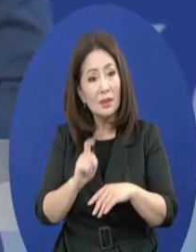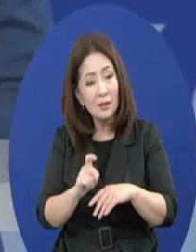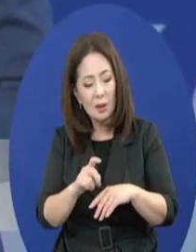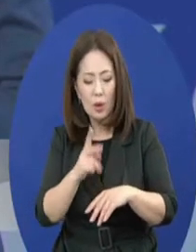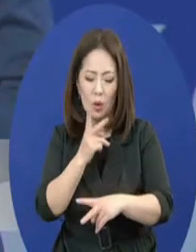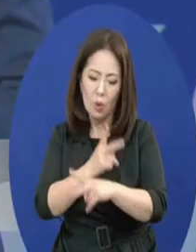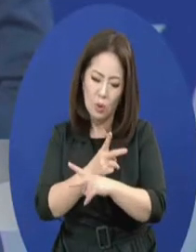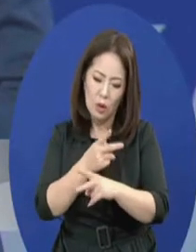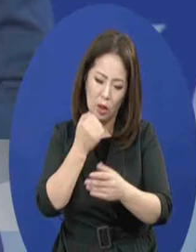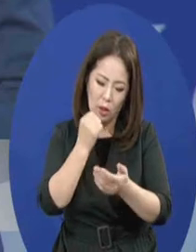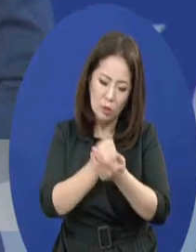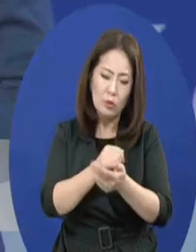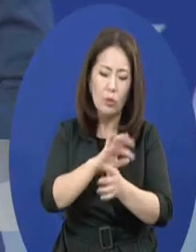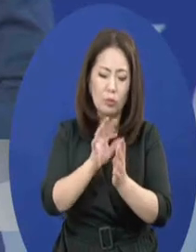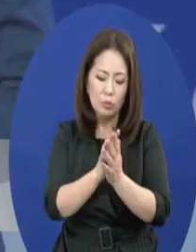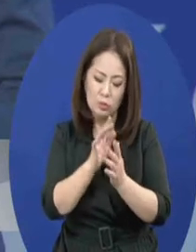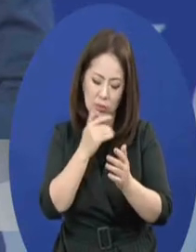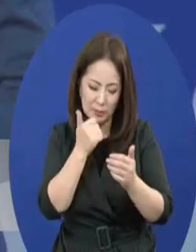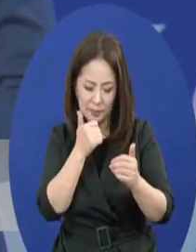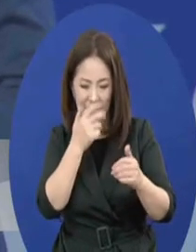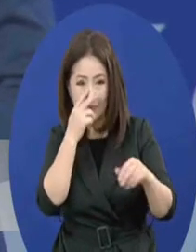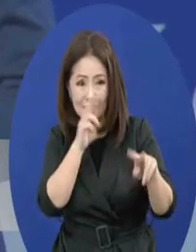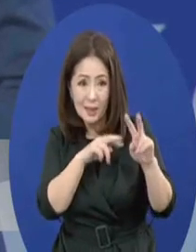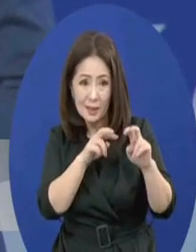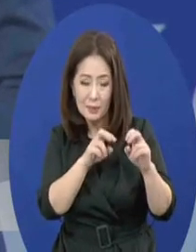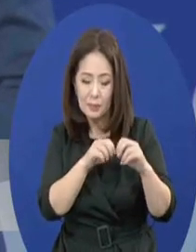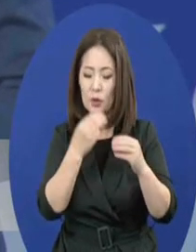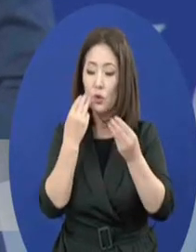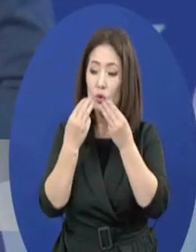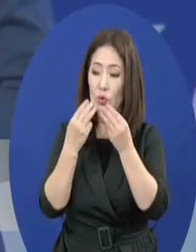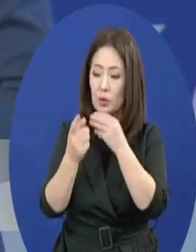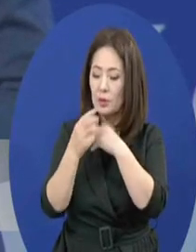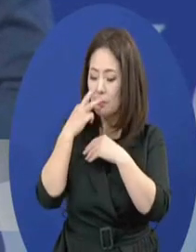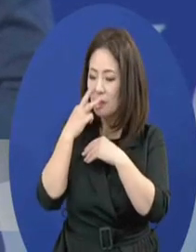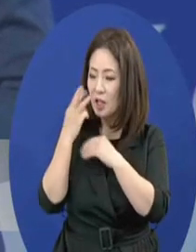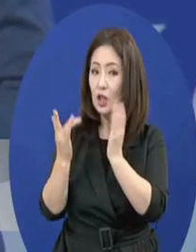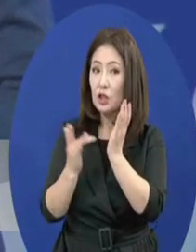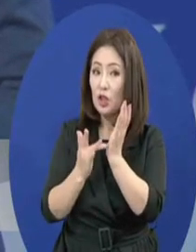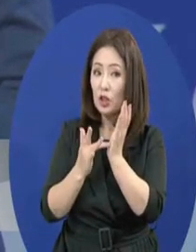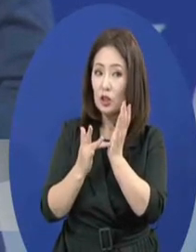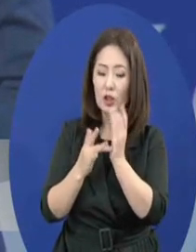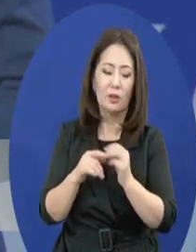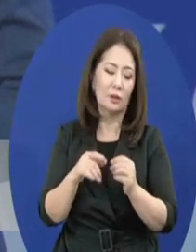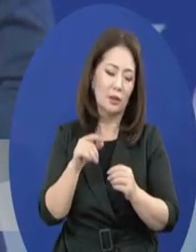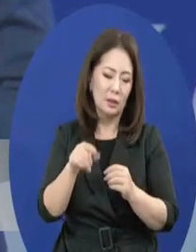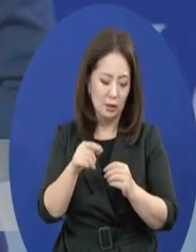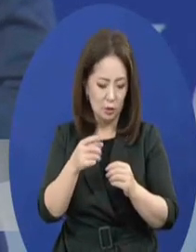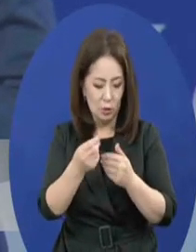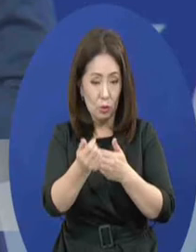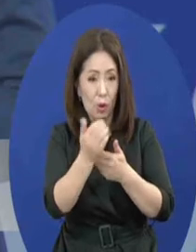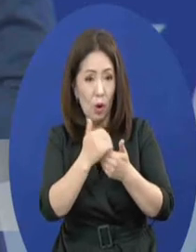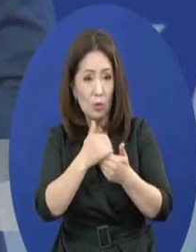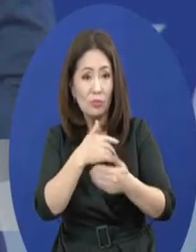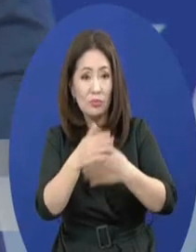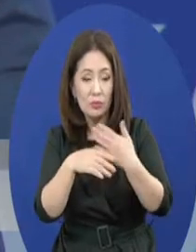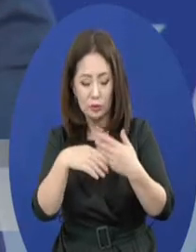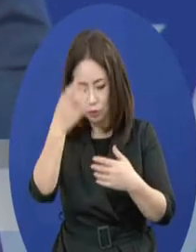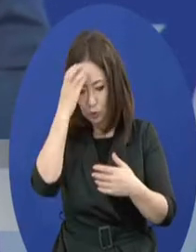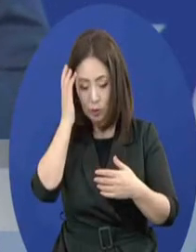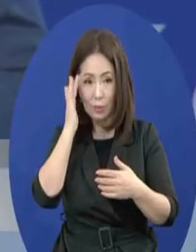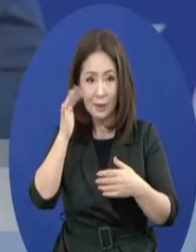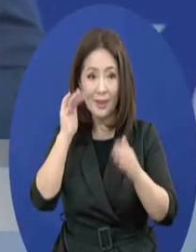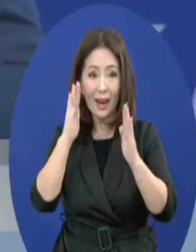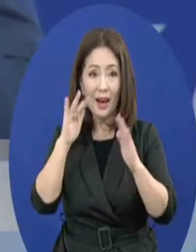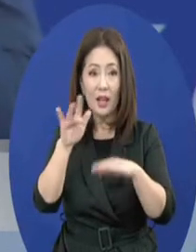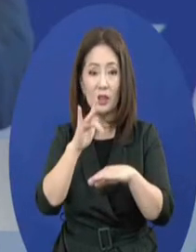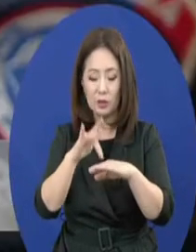шүүхийн төсөв санхүүг хасах танах зуршлаа арилгаж цаашид шүүхийн мэдээллийн технологи сахимжилтад хөрөнгө оруулалт хийх нь төрийн бодлогын анхаарлын